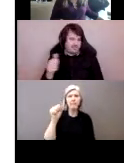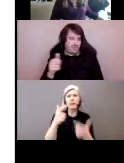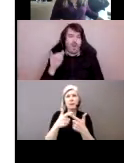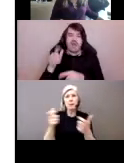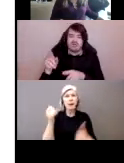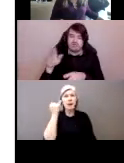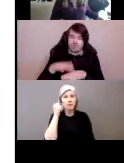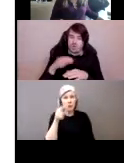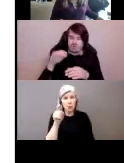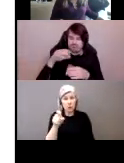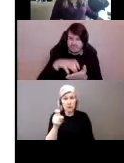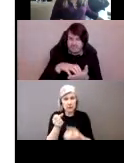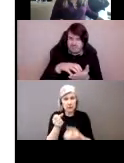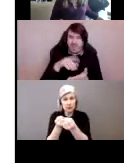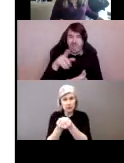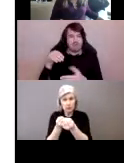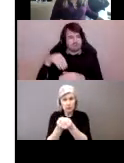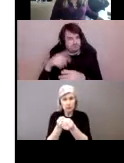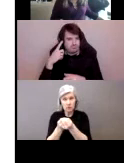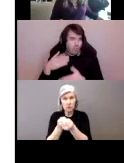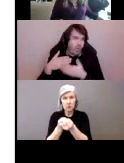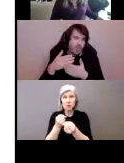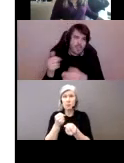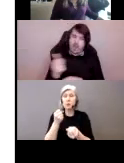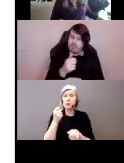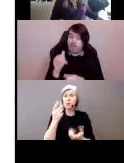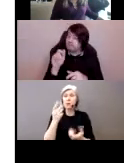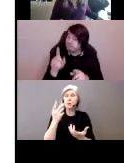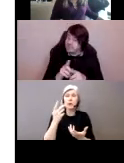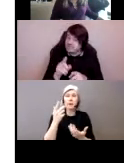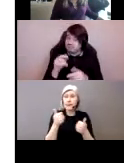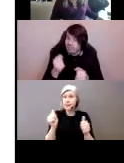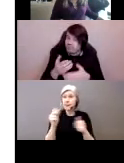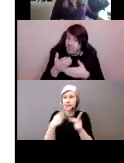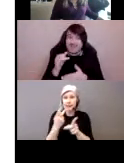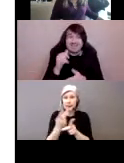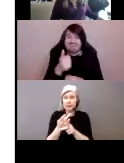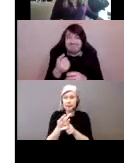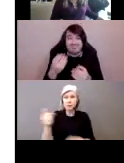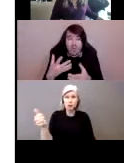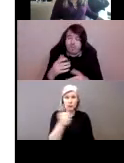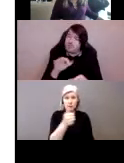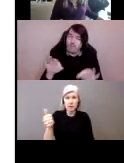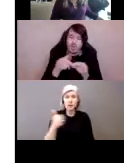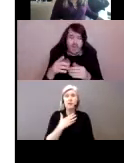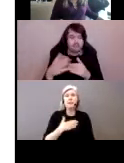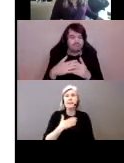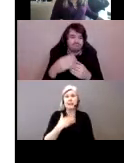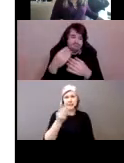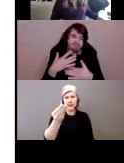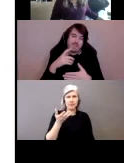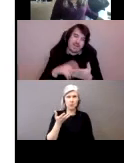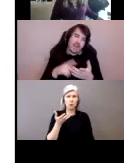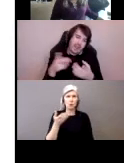Si jamais vous avez besoin d'aide pour le transport, si vous n'en avez pas, laissez-le nous savoir au moment de la prise